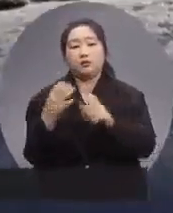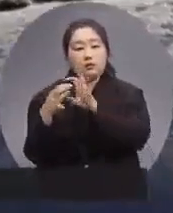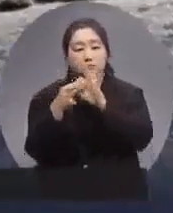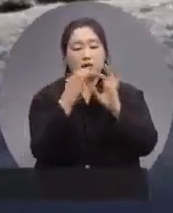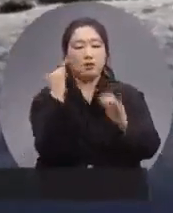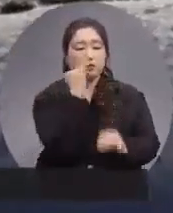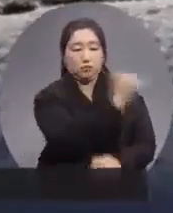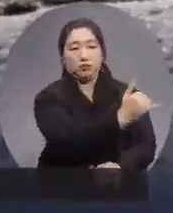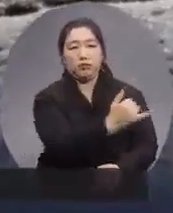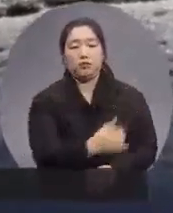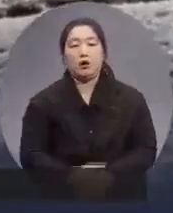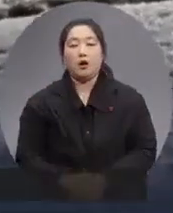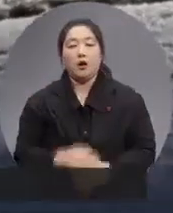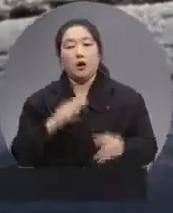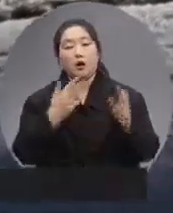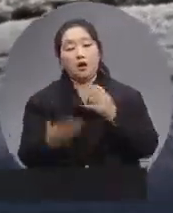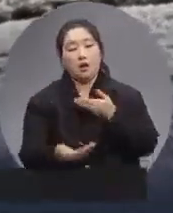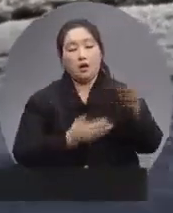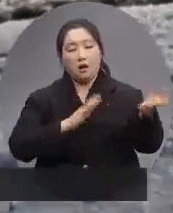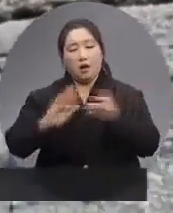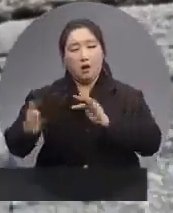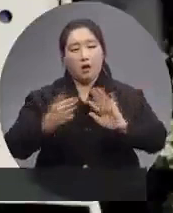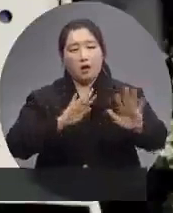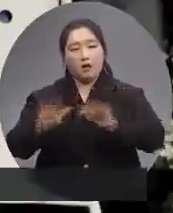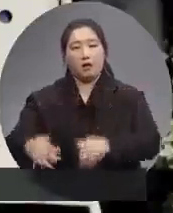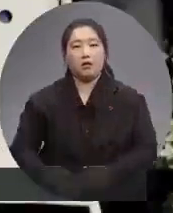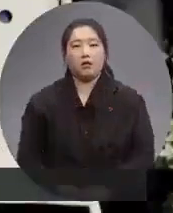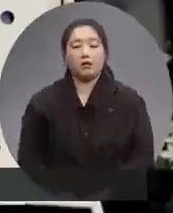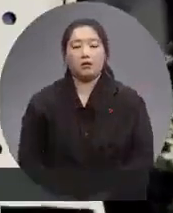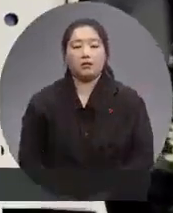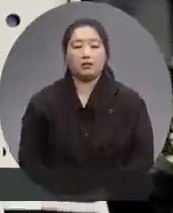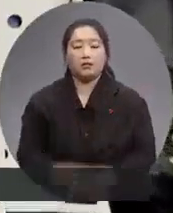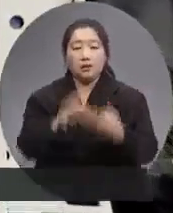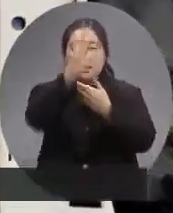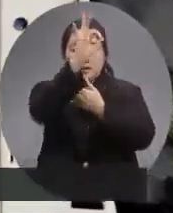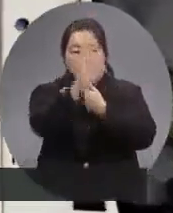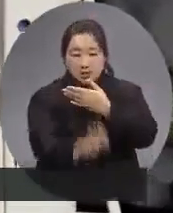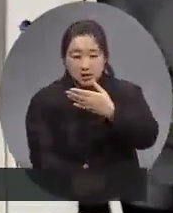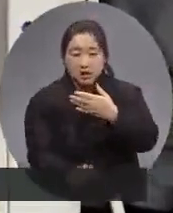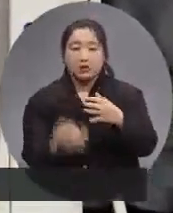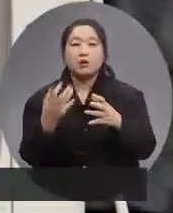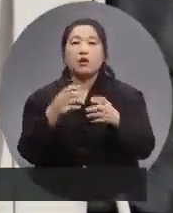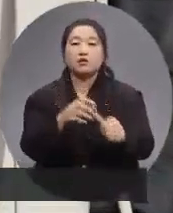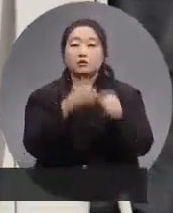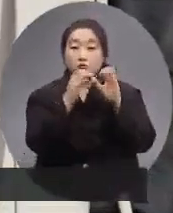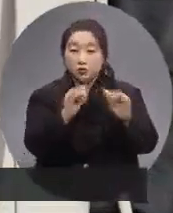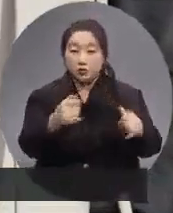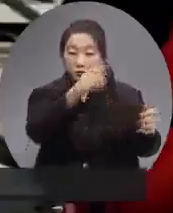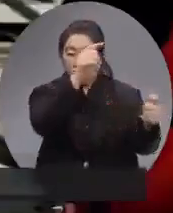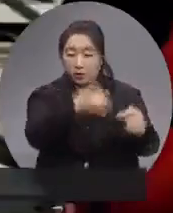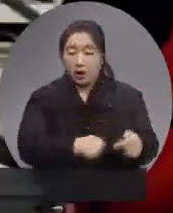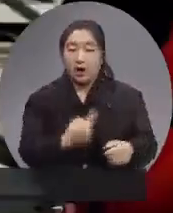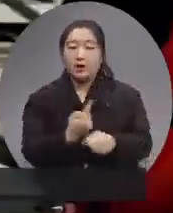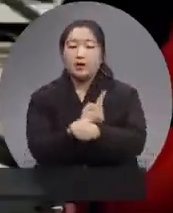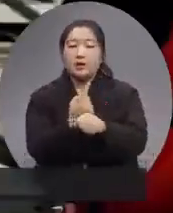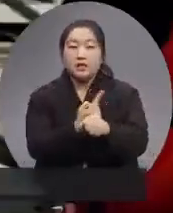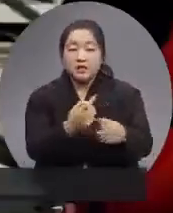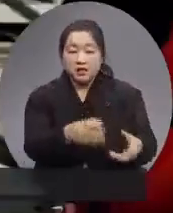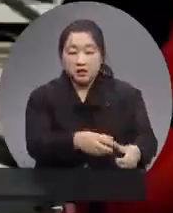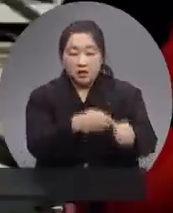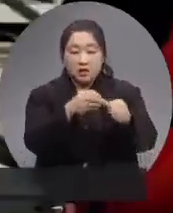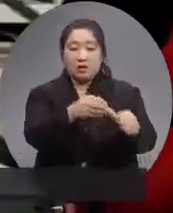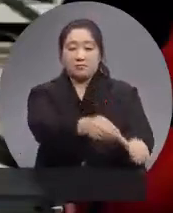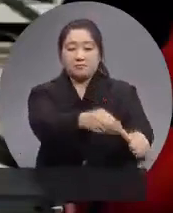있다고 하면서 담당자한테 연락을 하면 제가 지고서야 구조대가 도착했고 1시간 넘는 작업 끝에